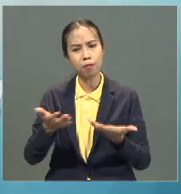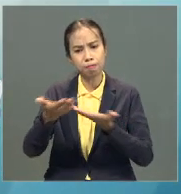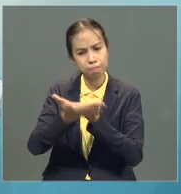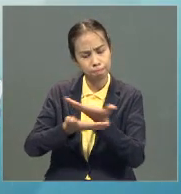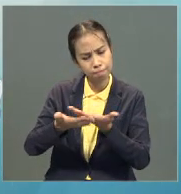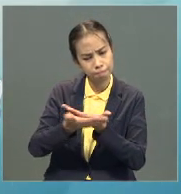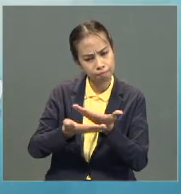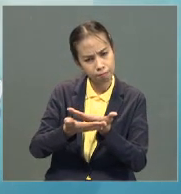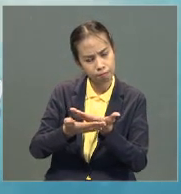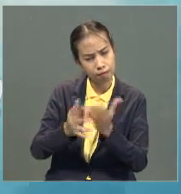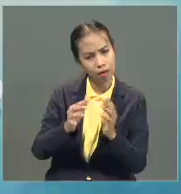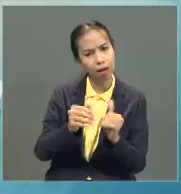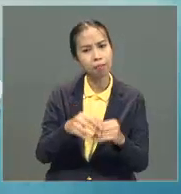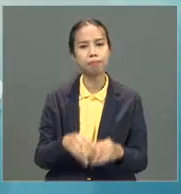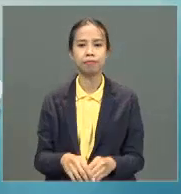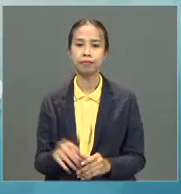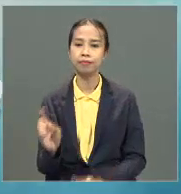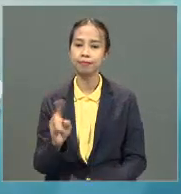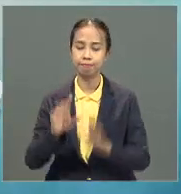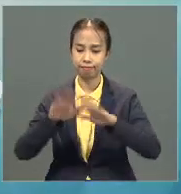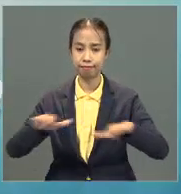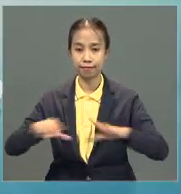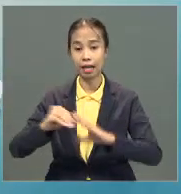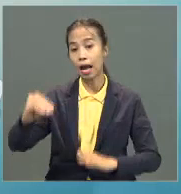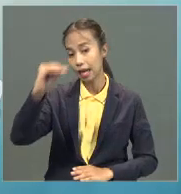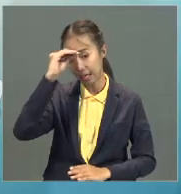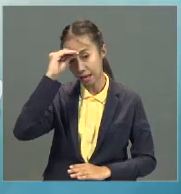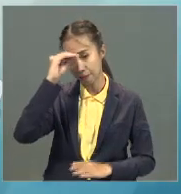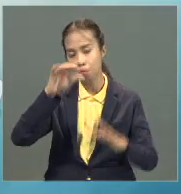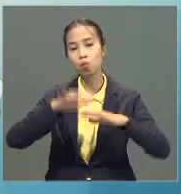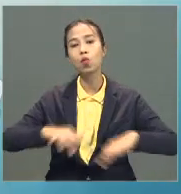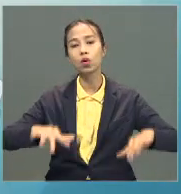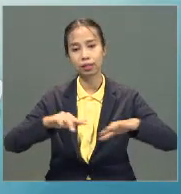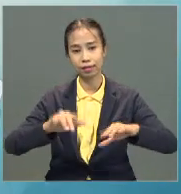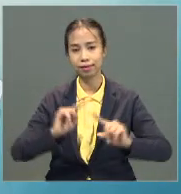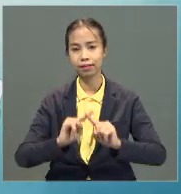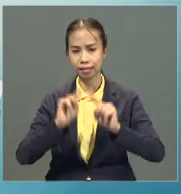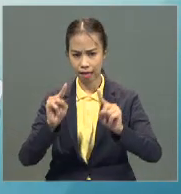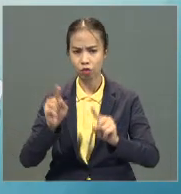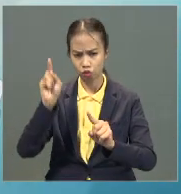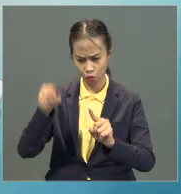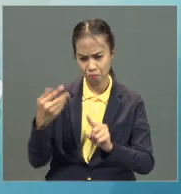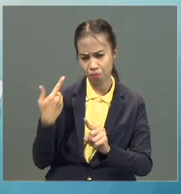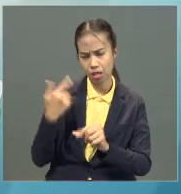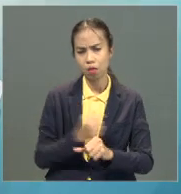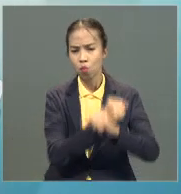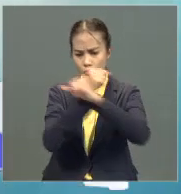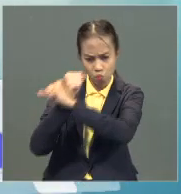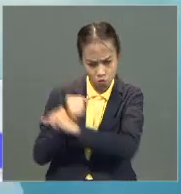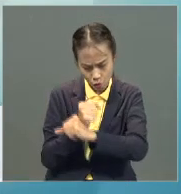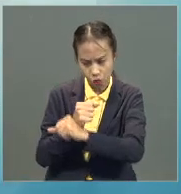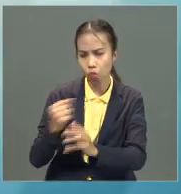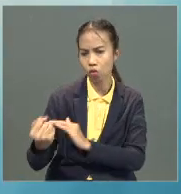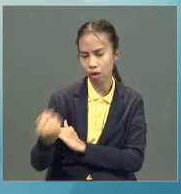กิดขึ้นอะไรยังไงบ้างนะครับก็คือให้นักเรียนไปเรียนได้ตามปกติแต่ต้องมีมาตรการเสริมต้องเข้มข้นขึ้นจัดห้